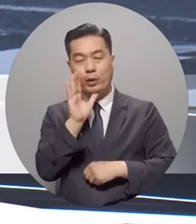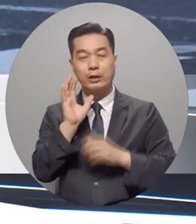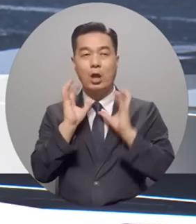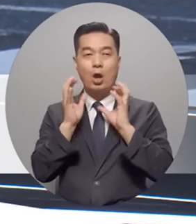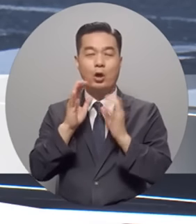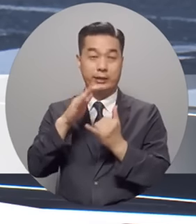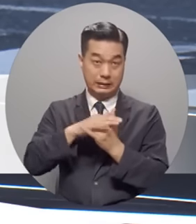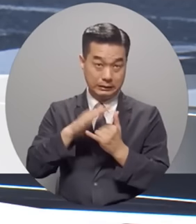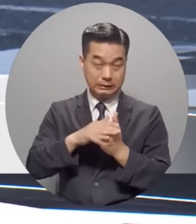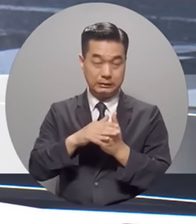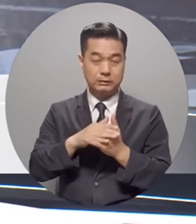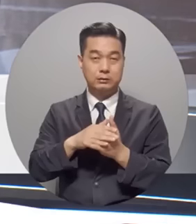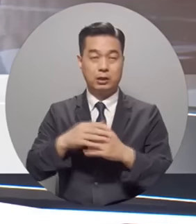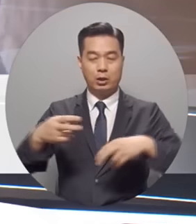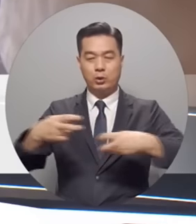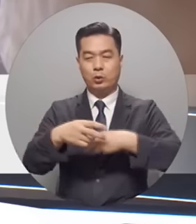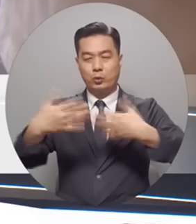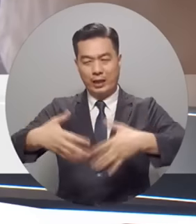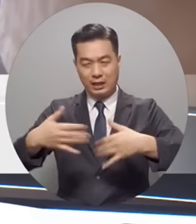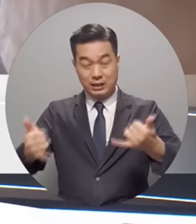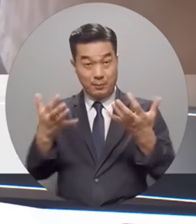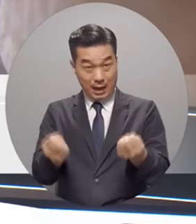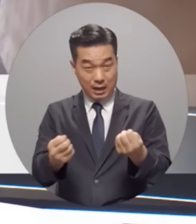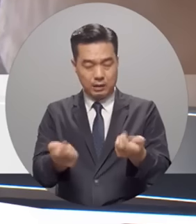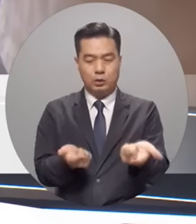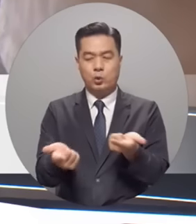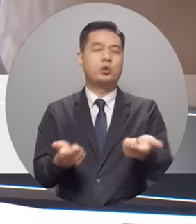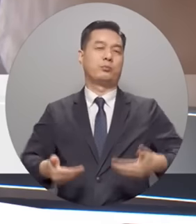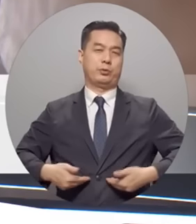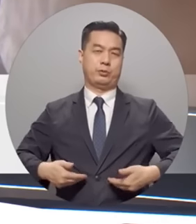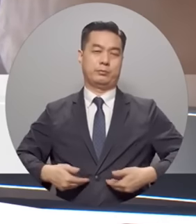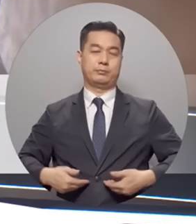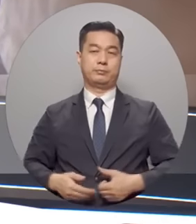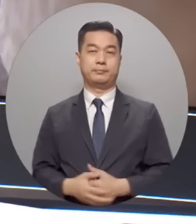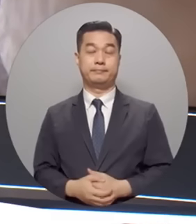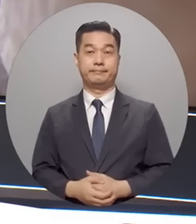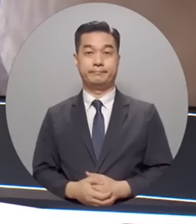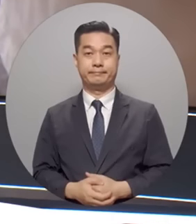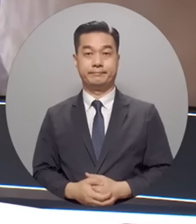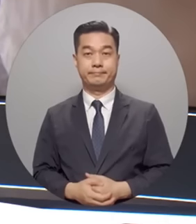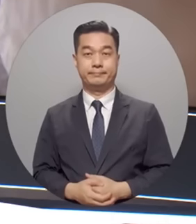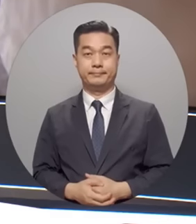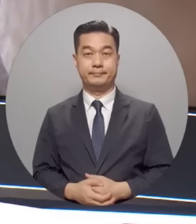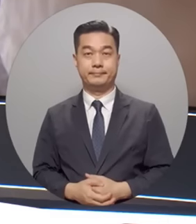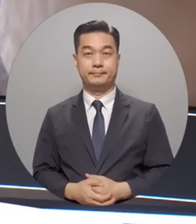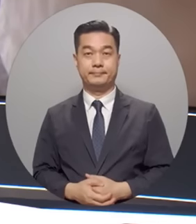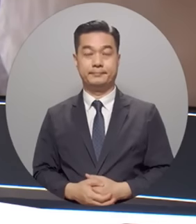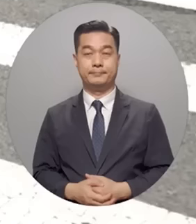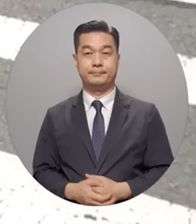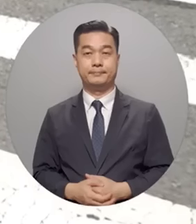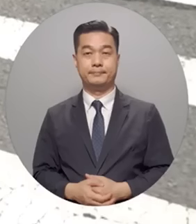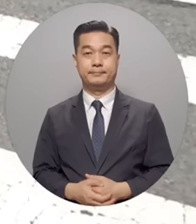교통약자가 많은 곳에선 조정이 필요하다는 지적이 나옵니다. 류현준 기자가 집중 취재했습니다.